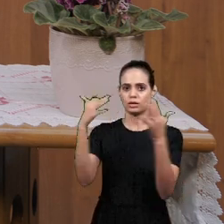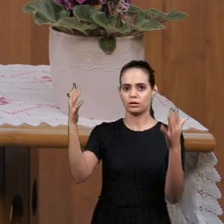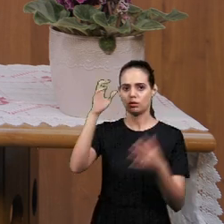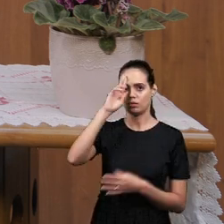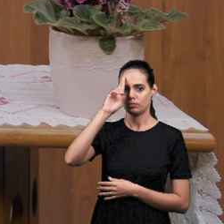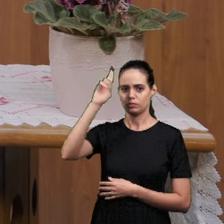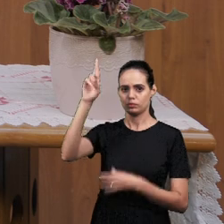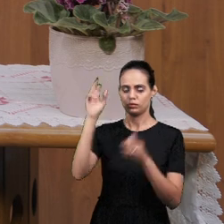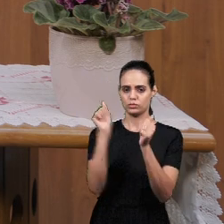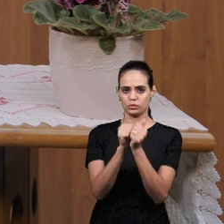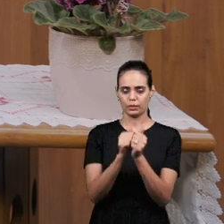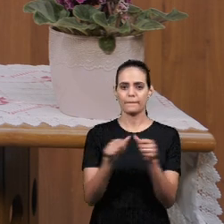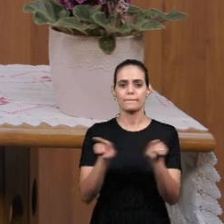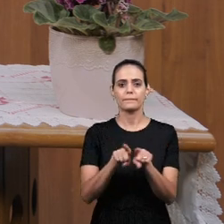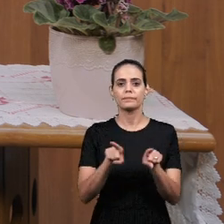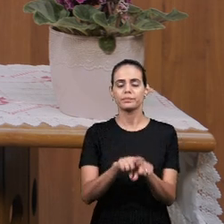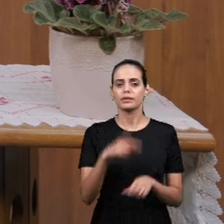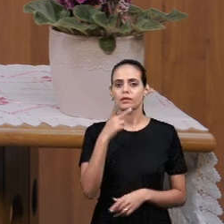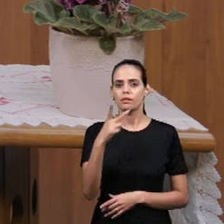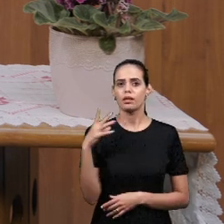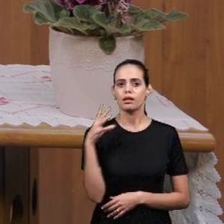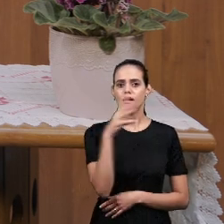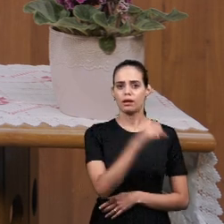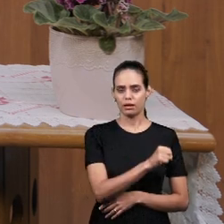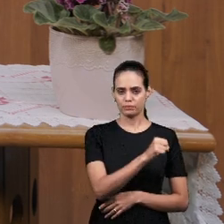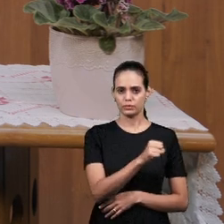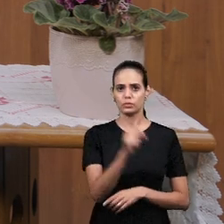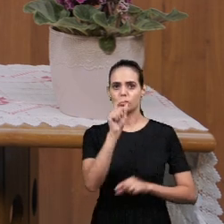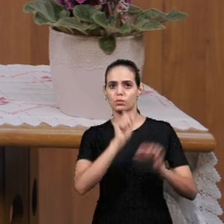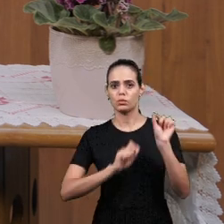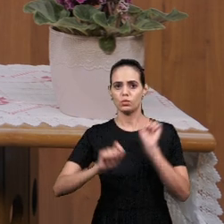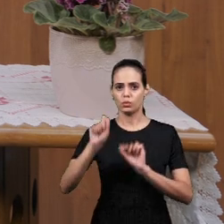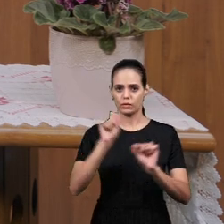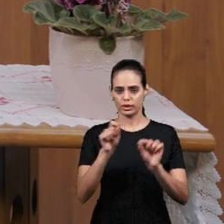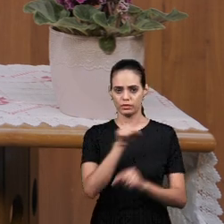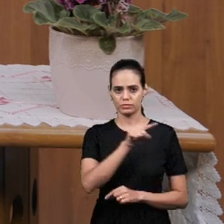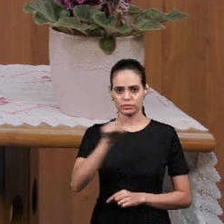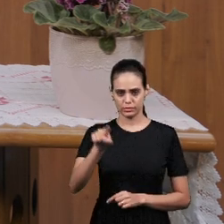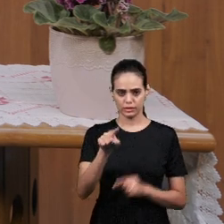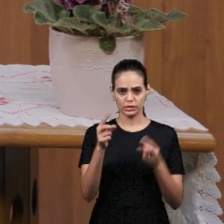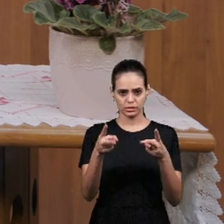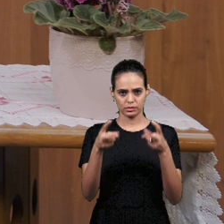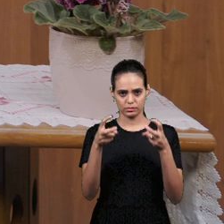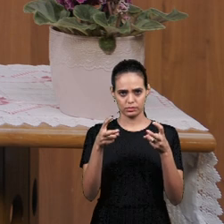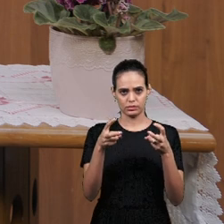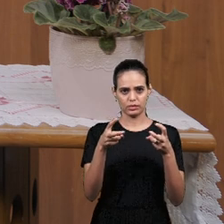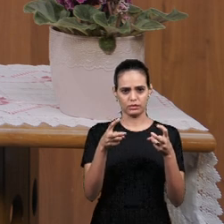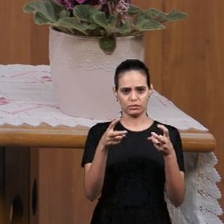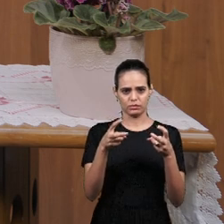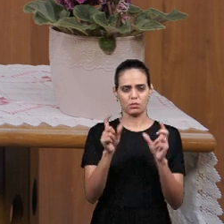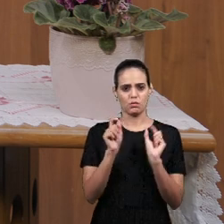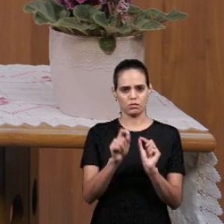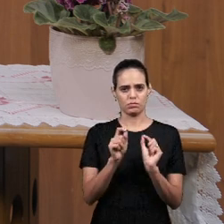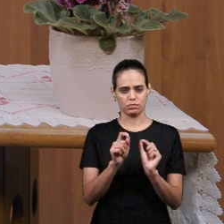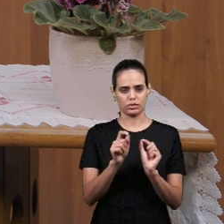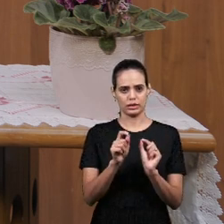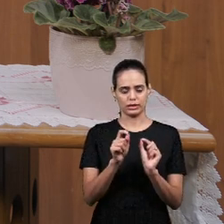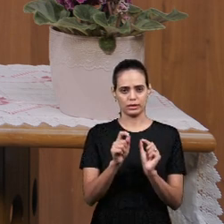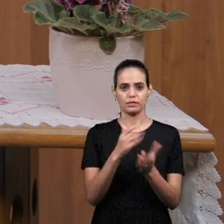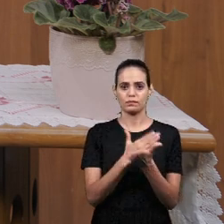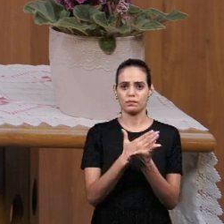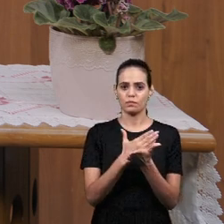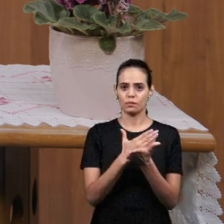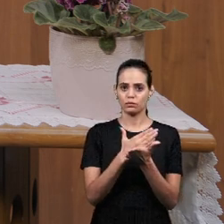le bulletin. Vous avez vu que l'école biblique dominicale elle est revenue à commencer à 10 heures du matin au